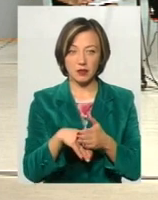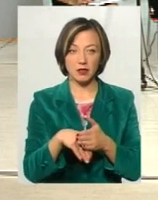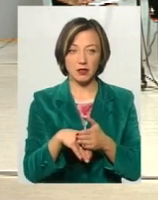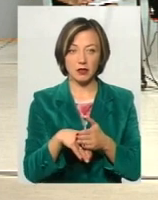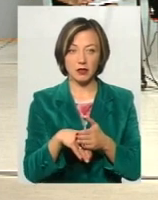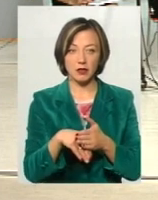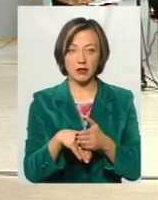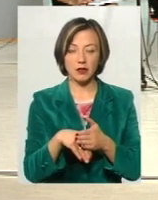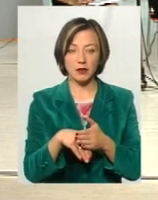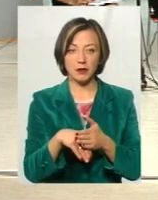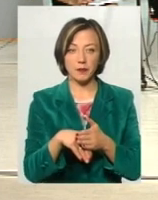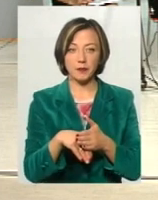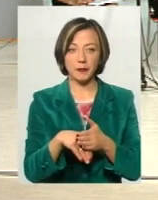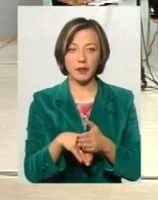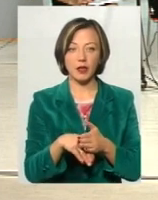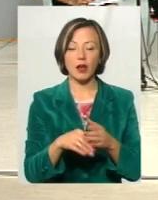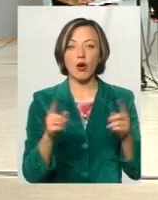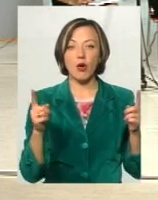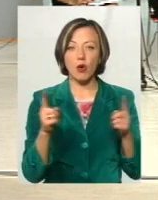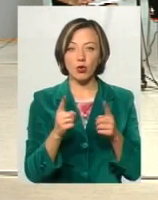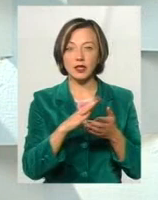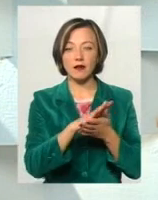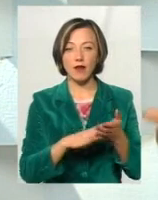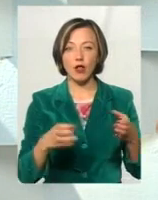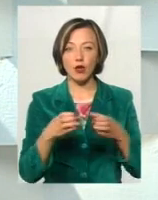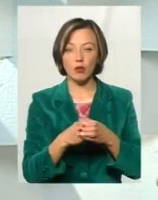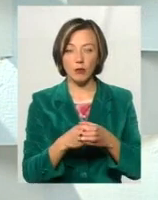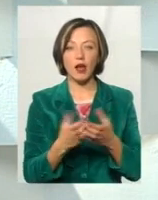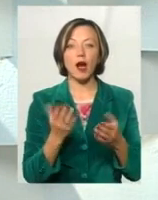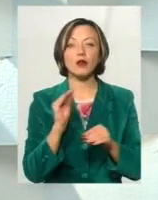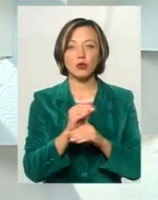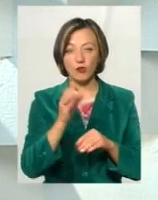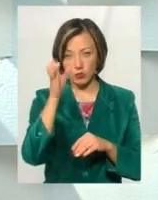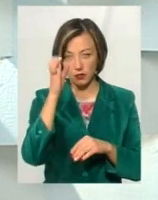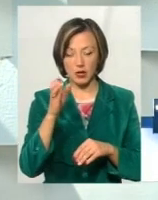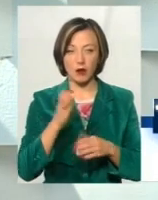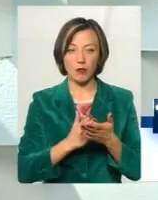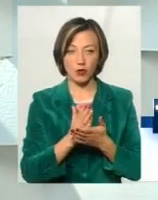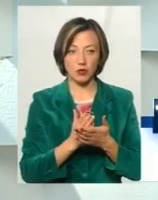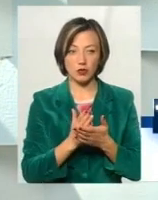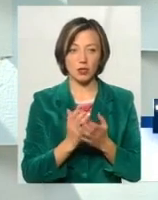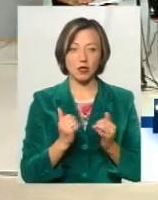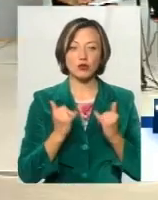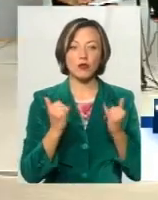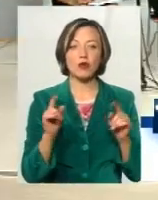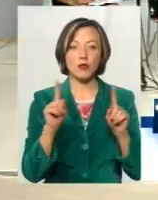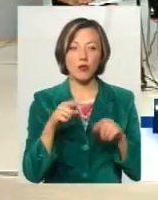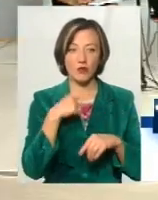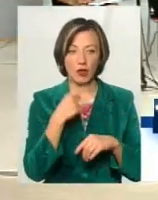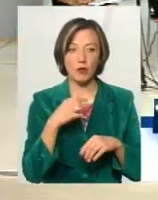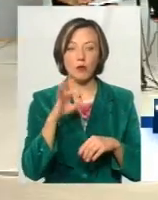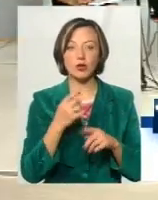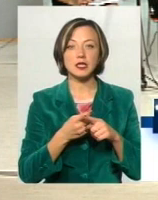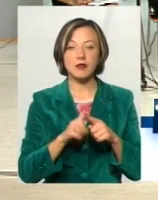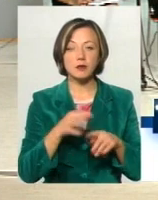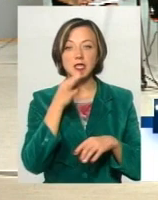книжечка, короткотривала група продовженого дня. Яка додаткова освітня послуга? Про що ми говоримо, шановні? Про що я вам і сказала,